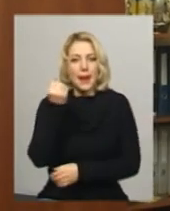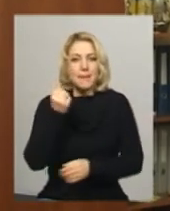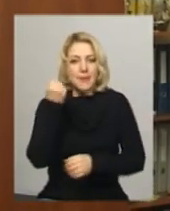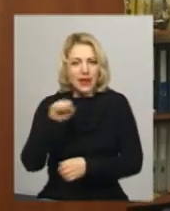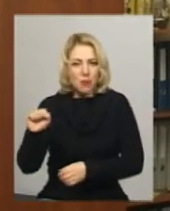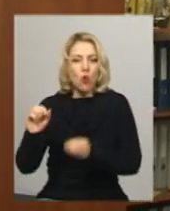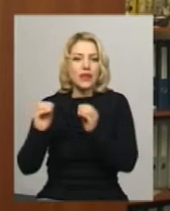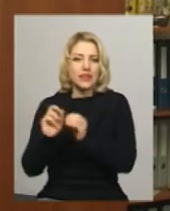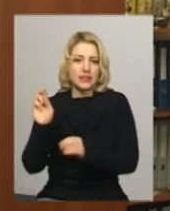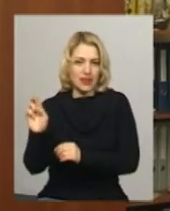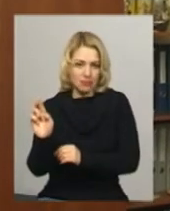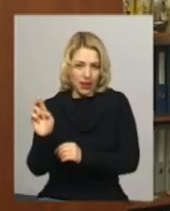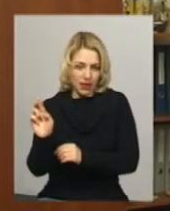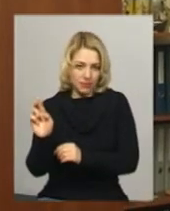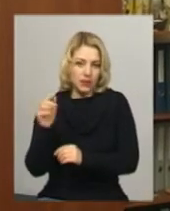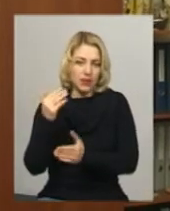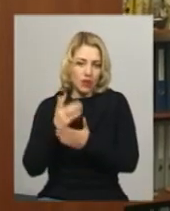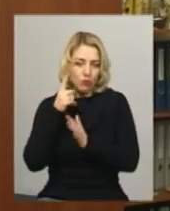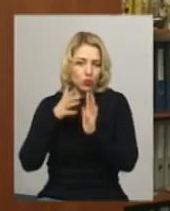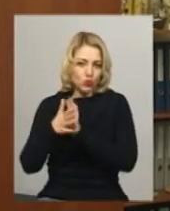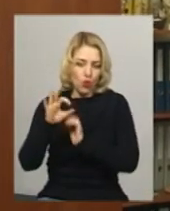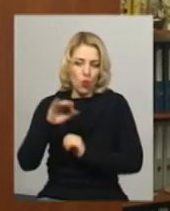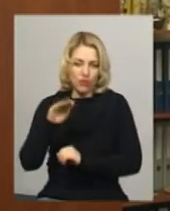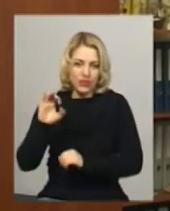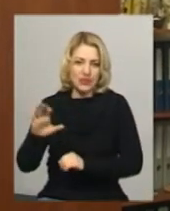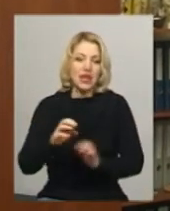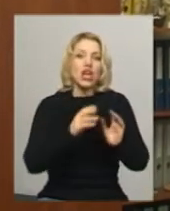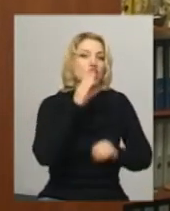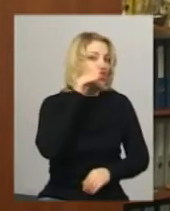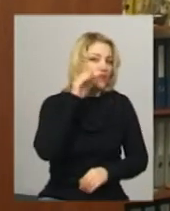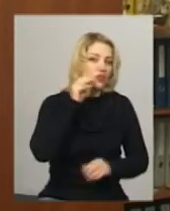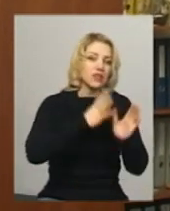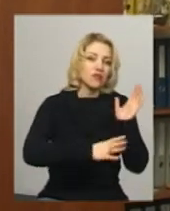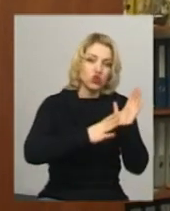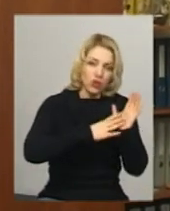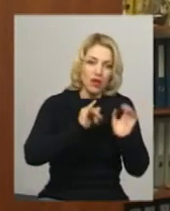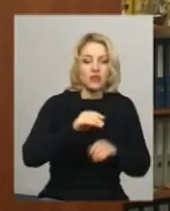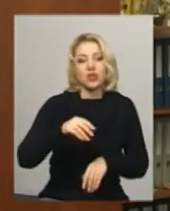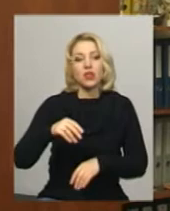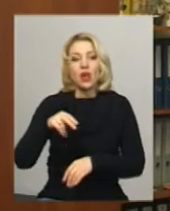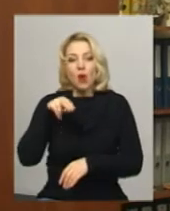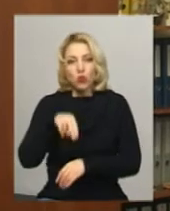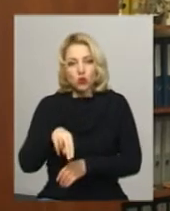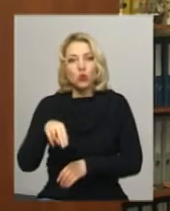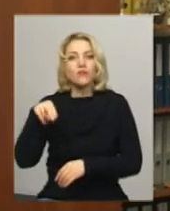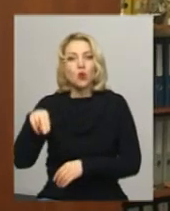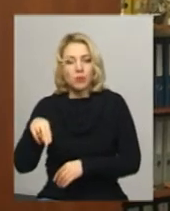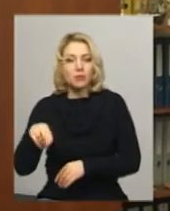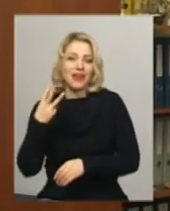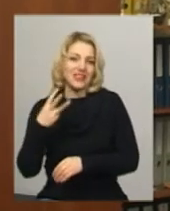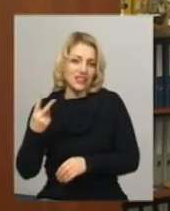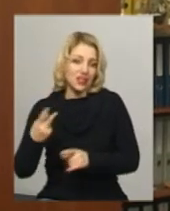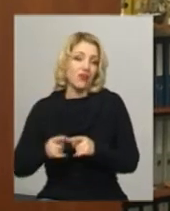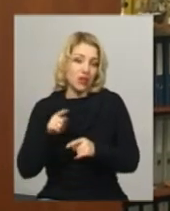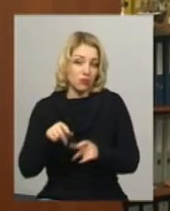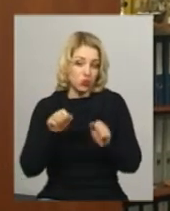10Б, є прозорий офіс сьогодні, Шевченка 99, ну і Проскурівського підпілля 32, де можуть сюди